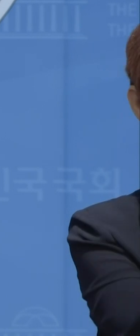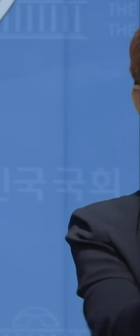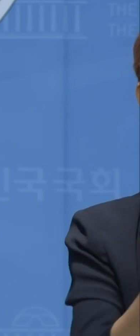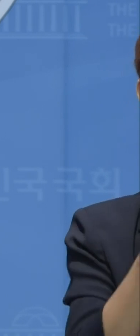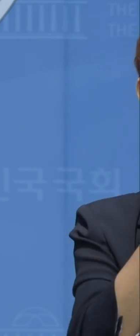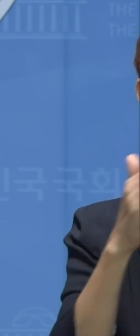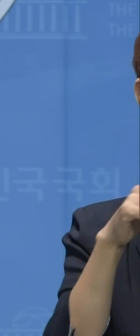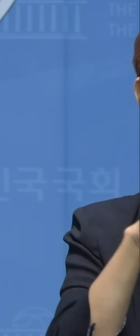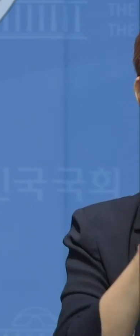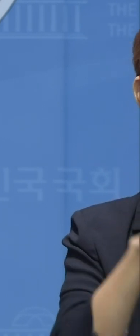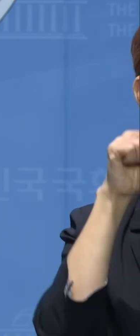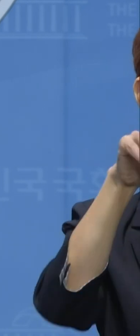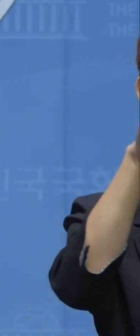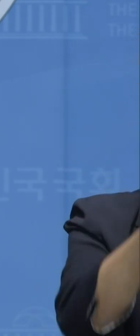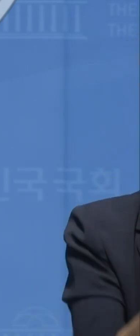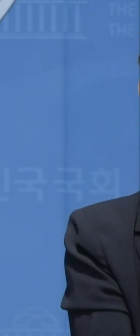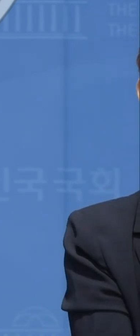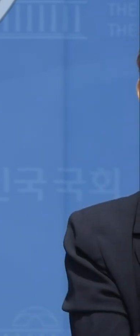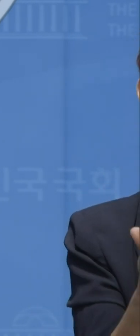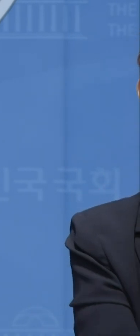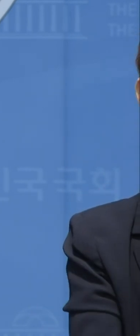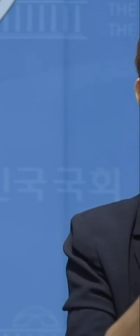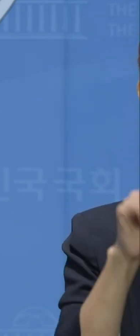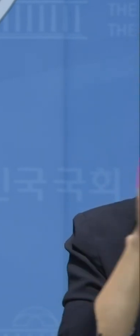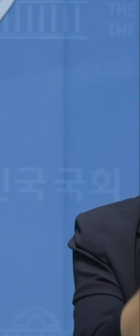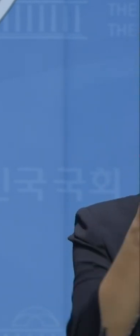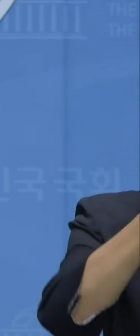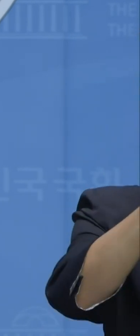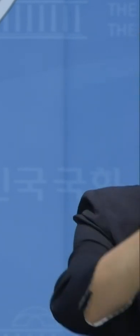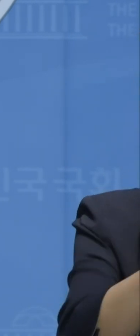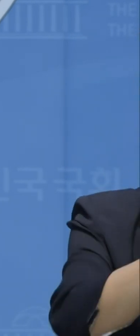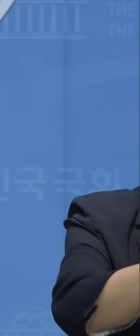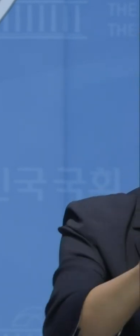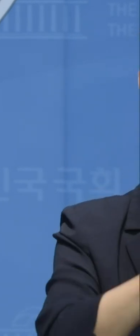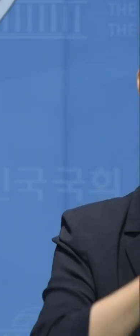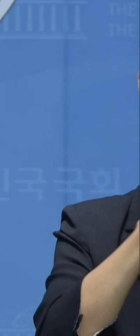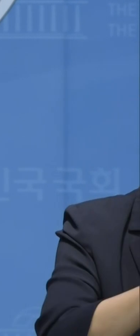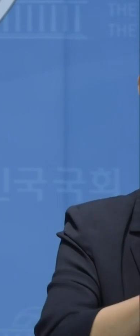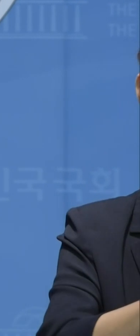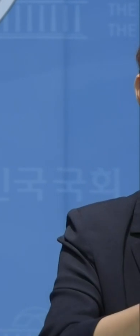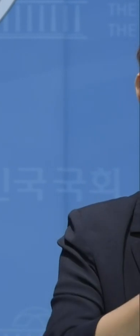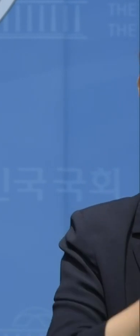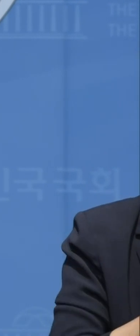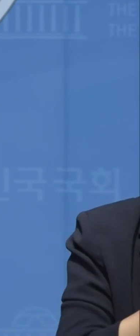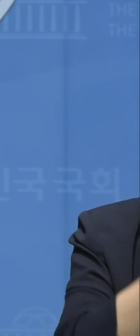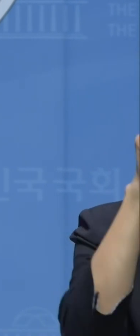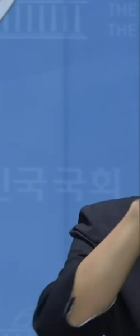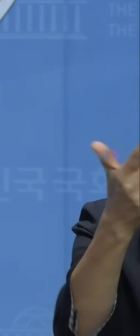호남 선거 현장으로 최고 위원회를 하러 가는데 그분들이 모두 지방의원 하려고 국회의원이 된 것은